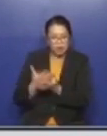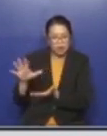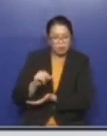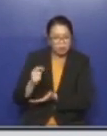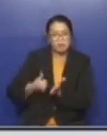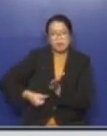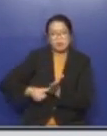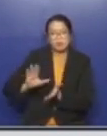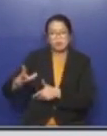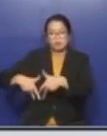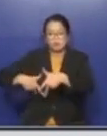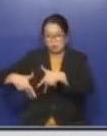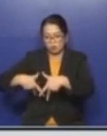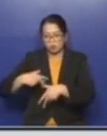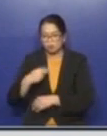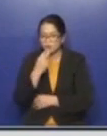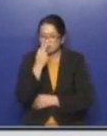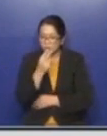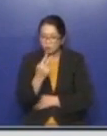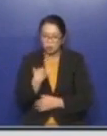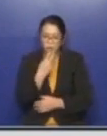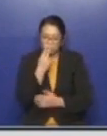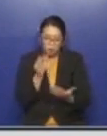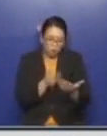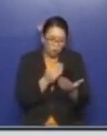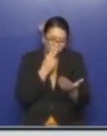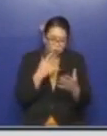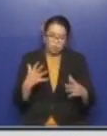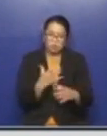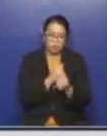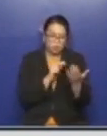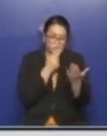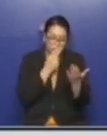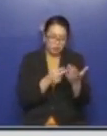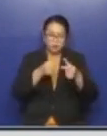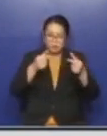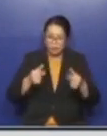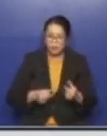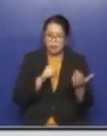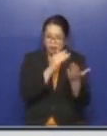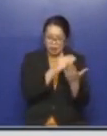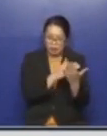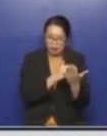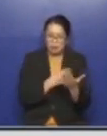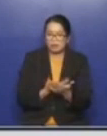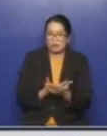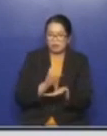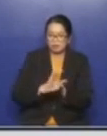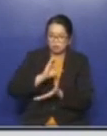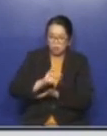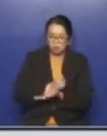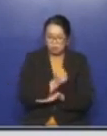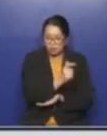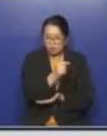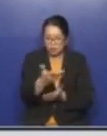กผมไม่ดูในของท่านเนี่ยในแรงงานงบค่าใช้จ่ายแยกตาม